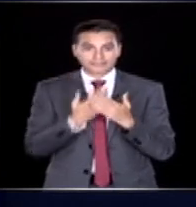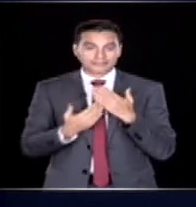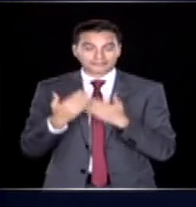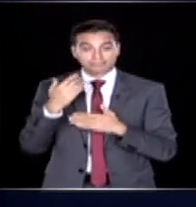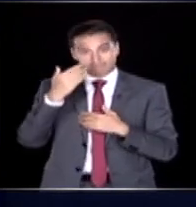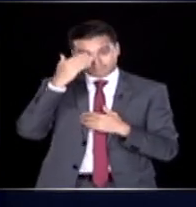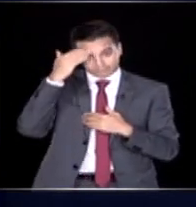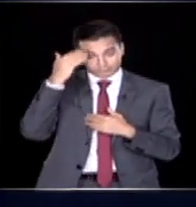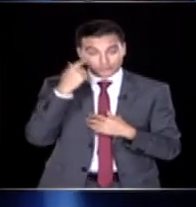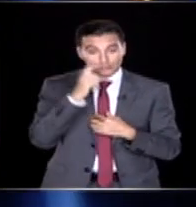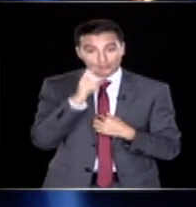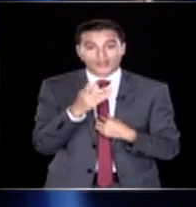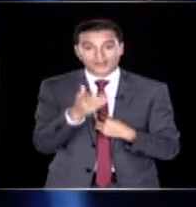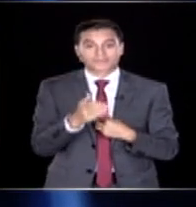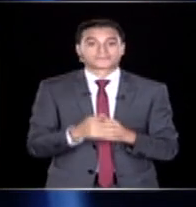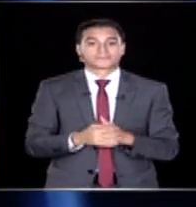ادب والسؤال هو،